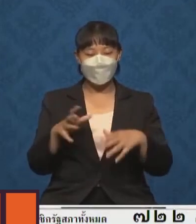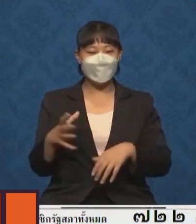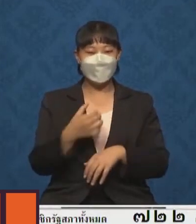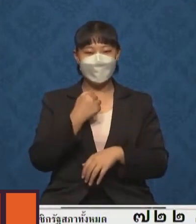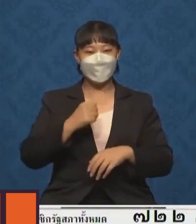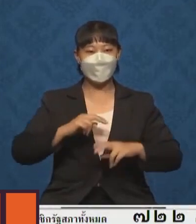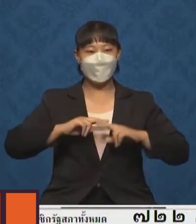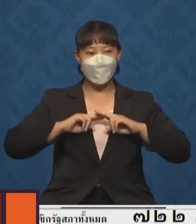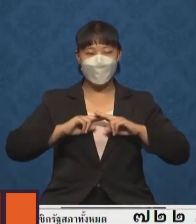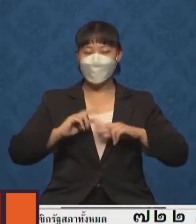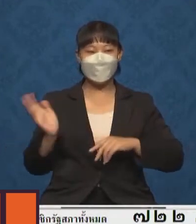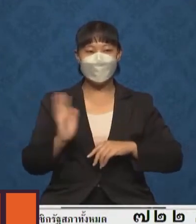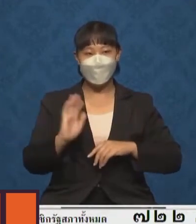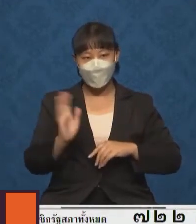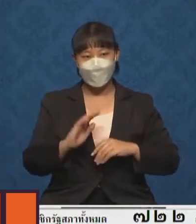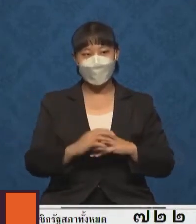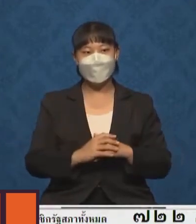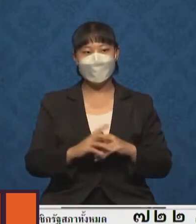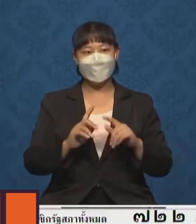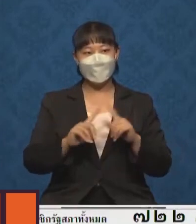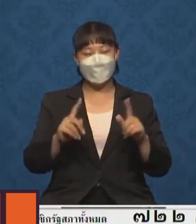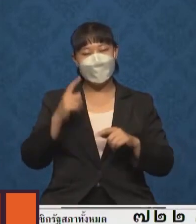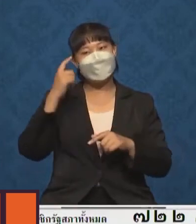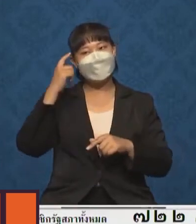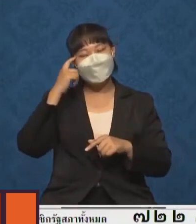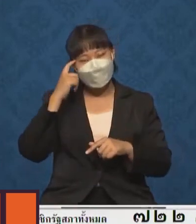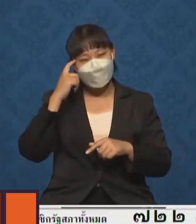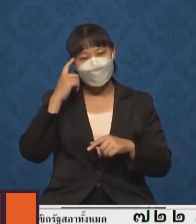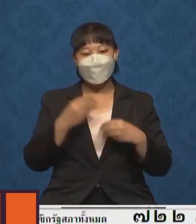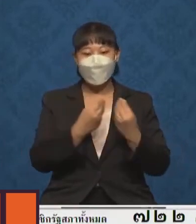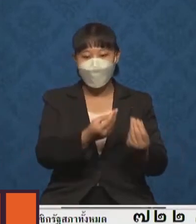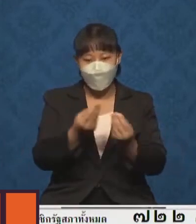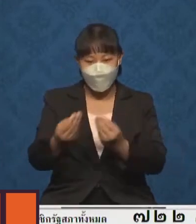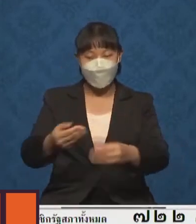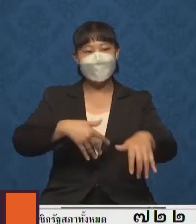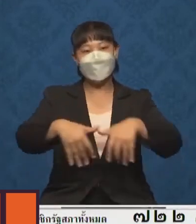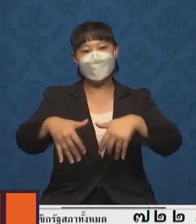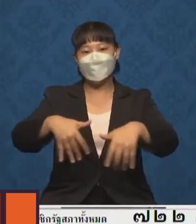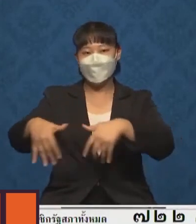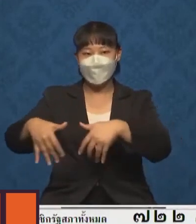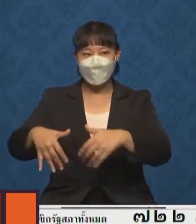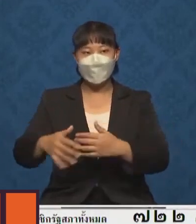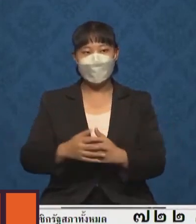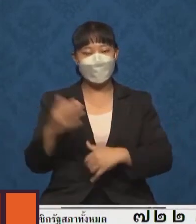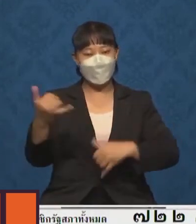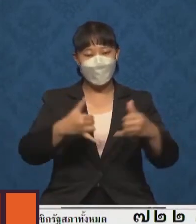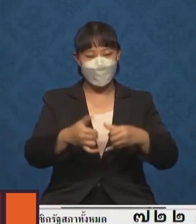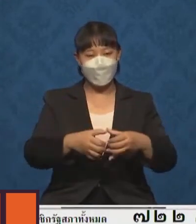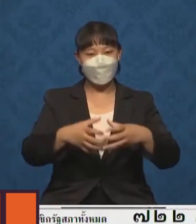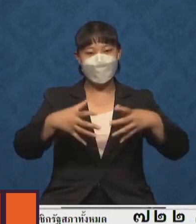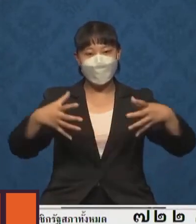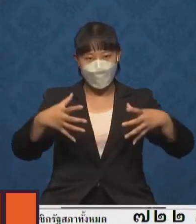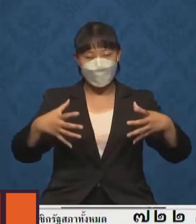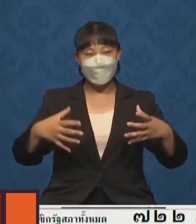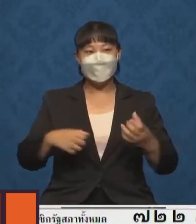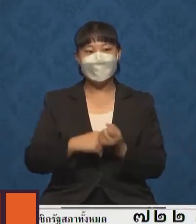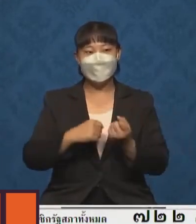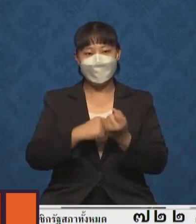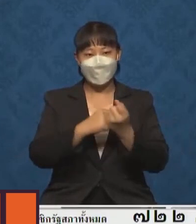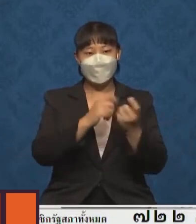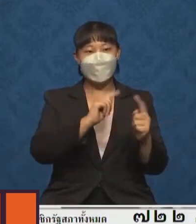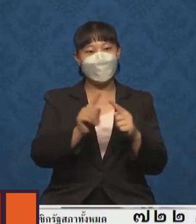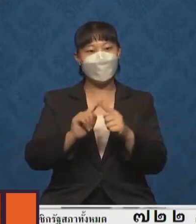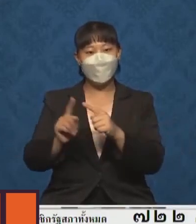แต่เปนการแก้ไขเพื่อตอบสนองต่อเจ็ดจำนงของประชาชนในการรวมตัวกันและผักดันใสงต่ๆ